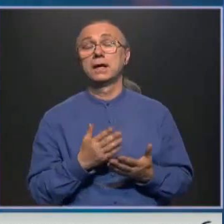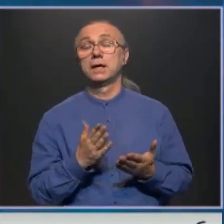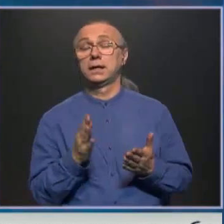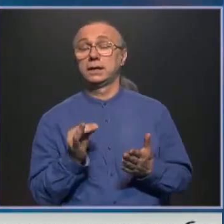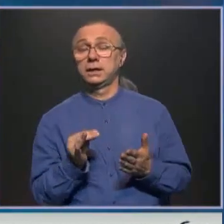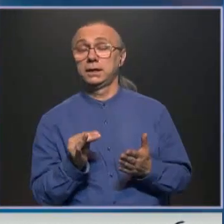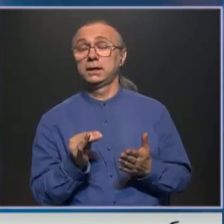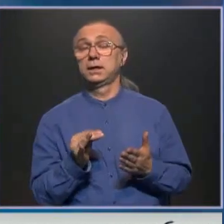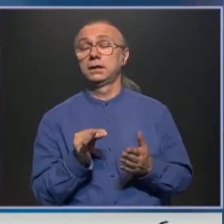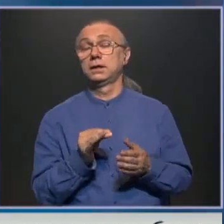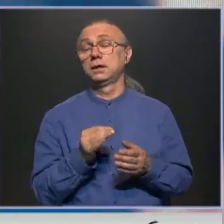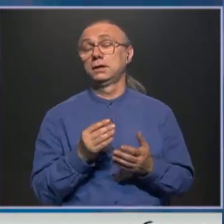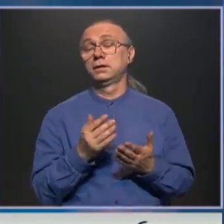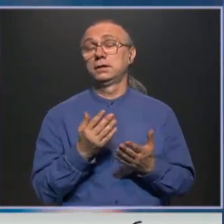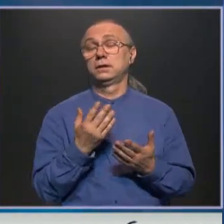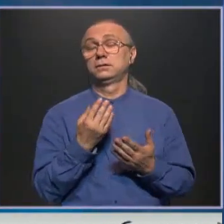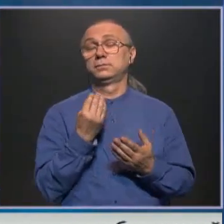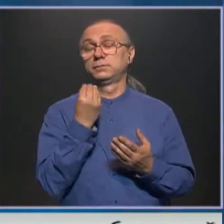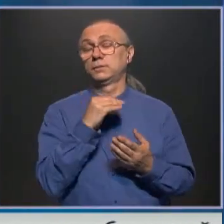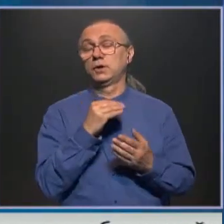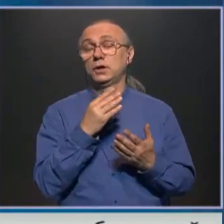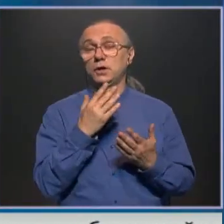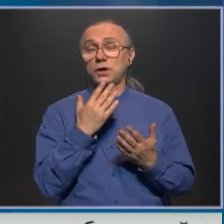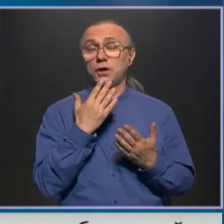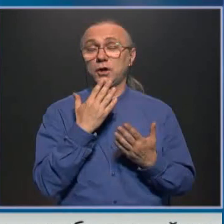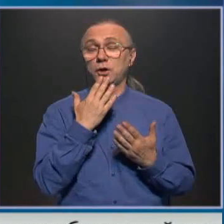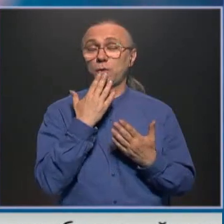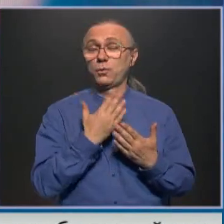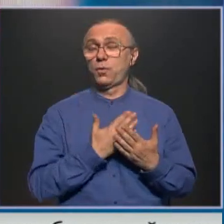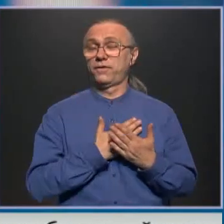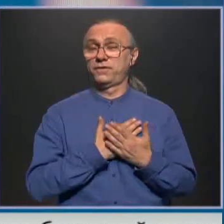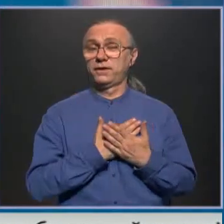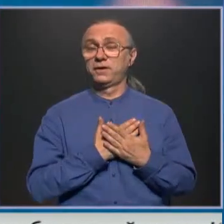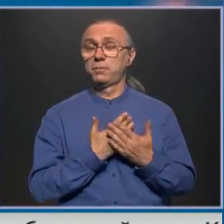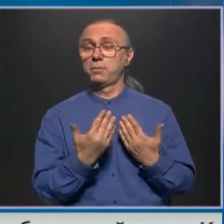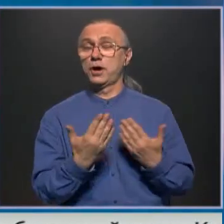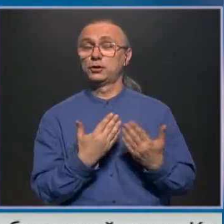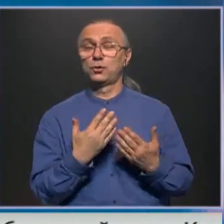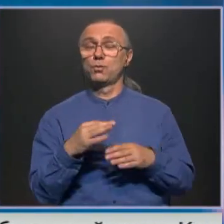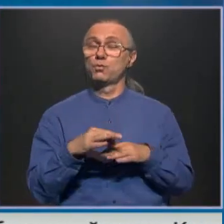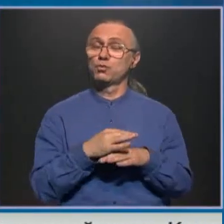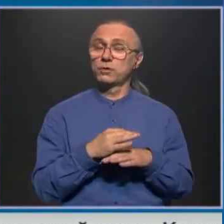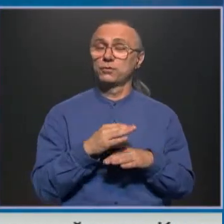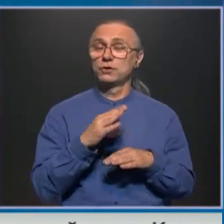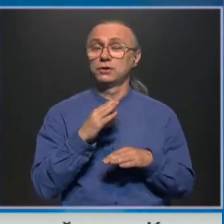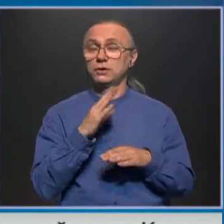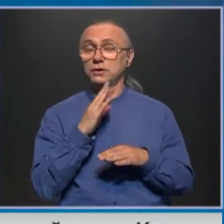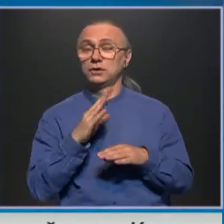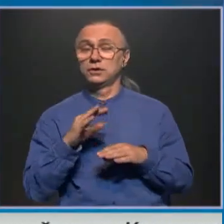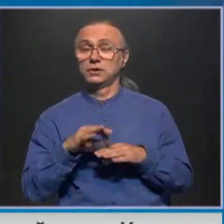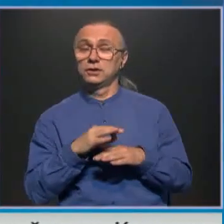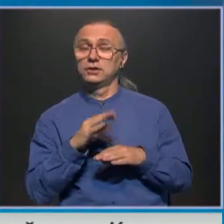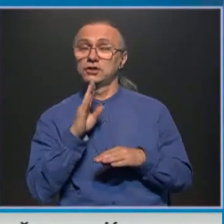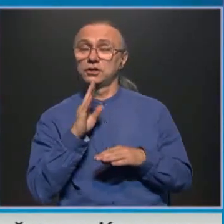во всем этом великолепии, это, конечно, любовь внутри семьи между мужем и женой. Но это не вещь отдельная. Если ты